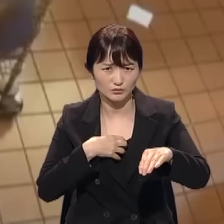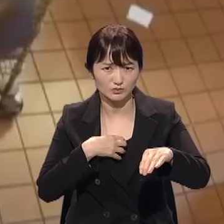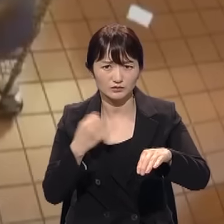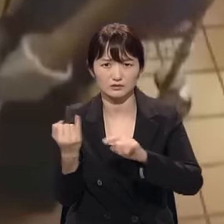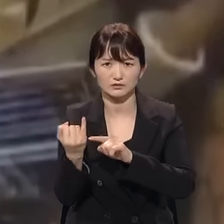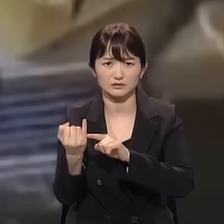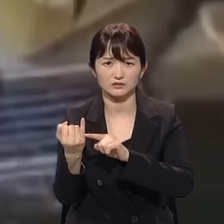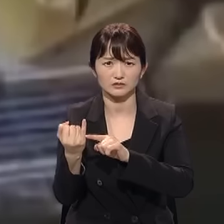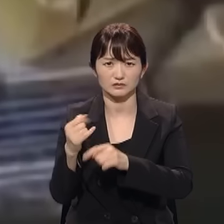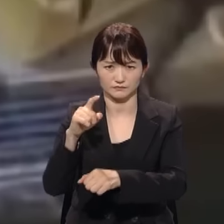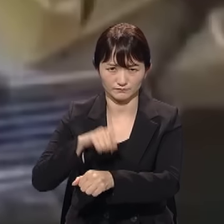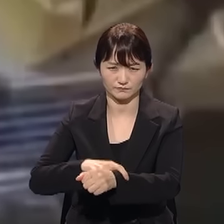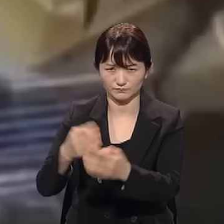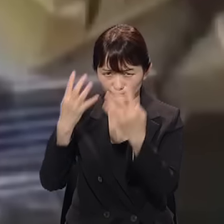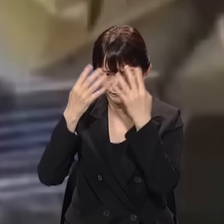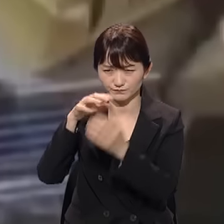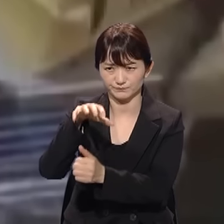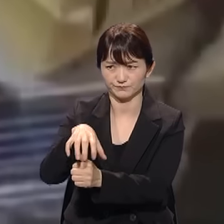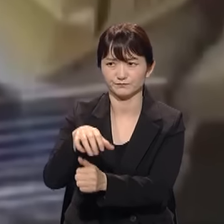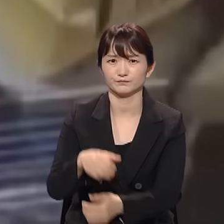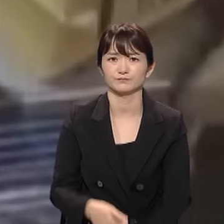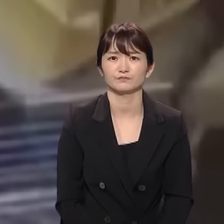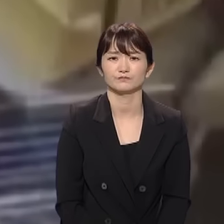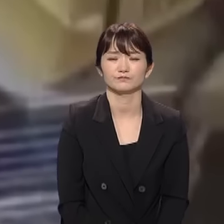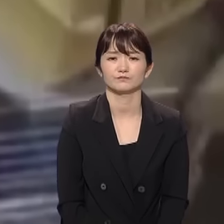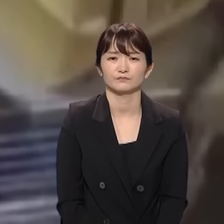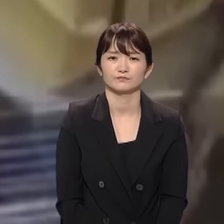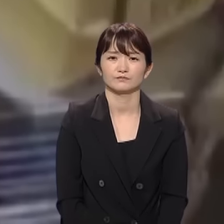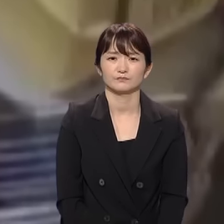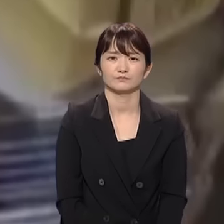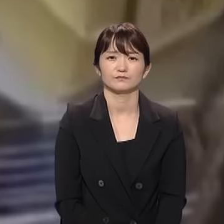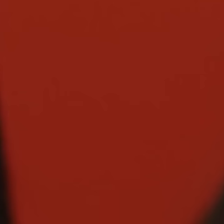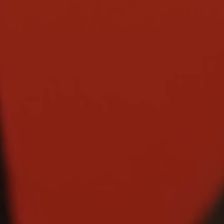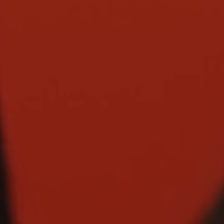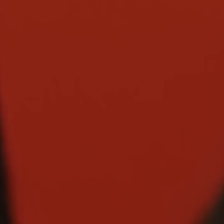이 여성분은 체포돼서 교도소에 수감됐습니다. 그렇군요.